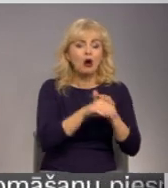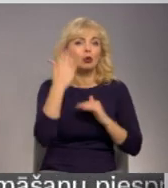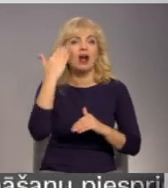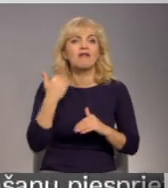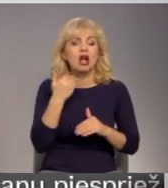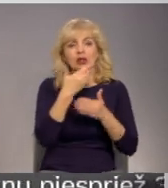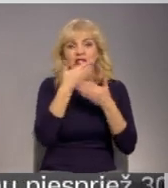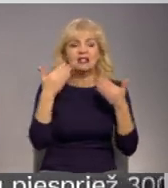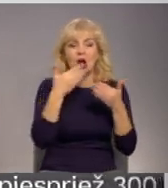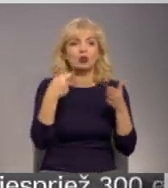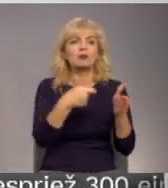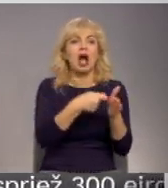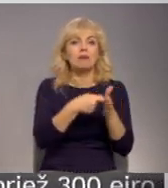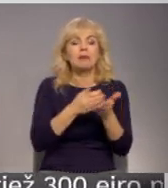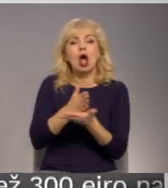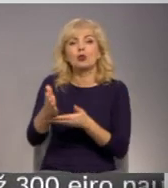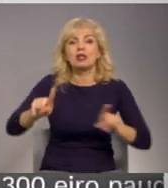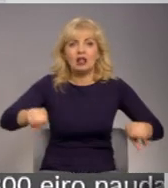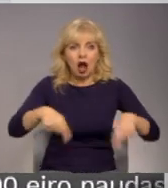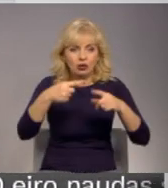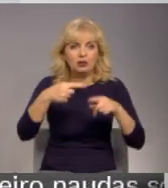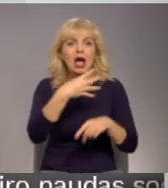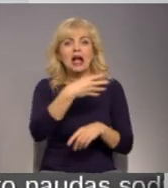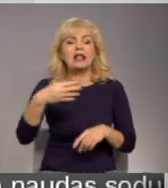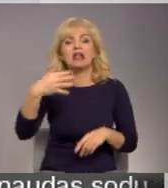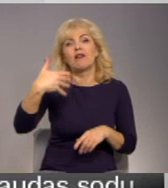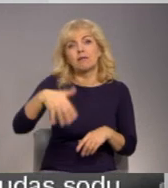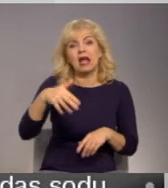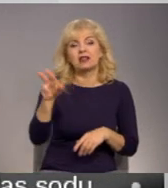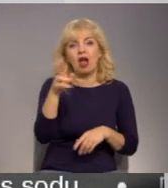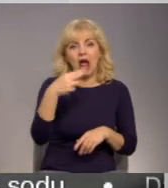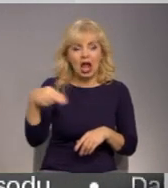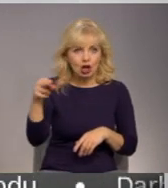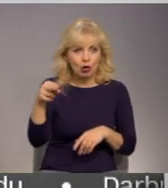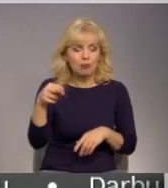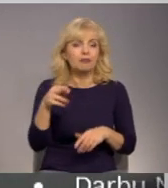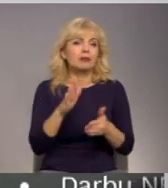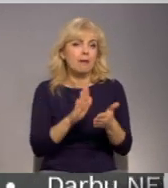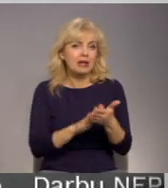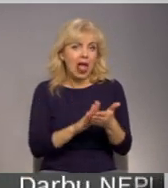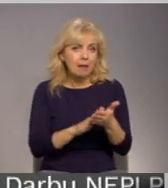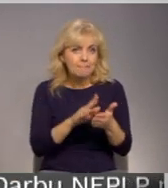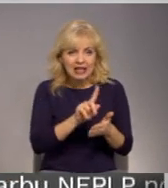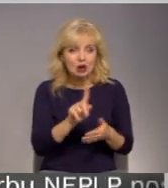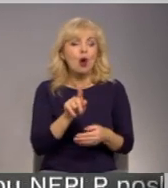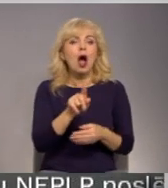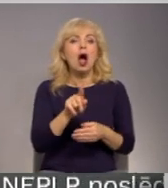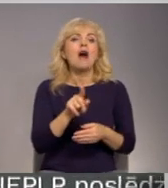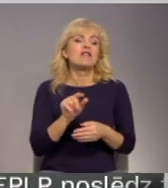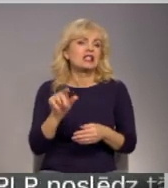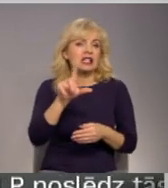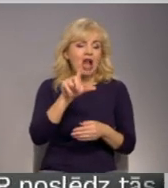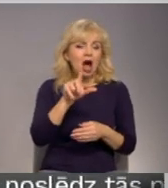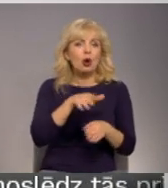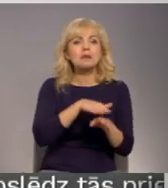Ventspils siltumapgādes nozares attīstībā saņems 950 eiro lielu naudas balvu. Pie vislielākās prēmijas